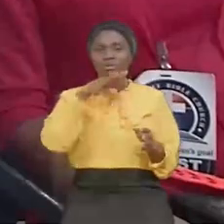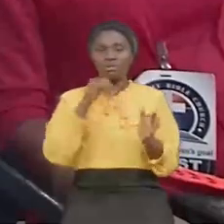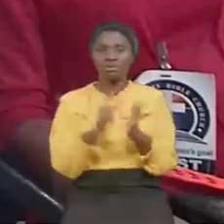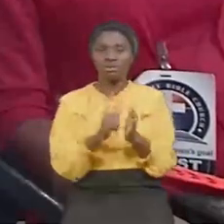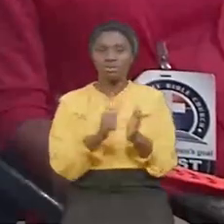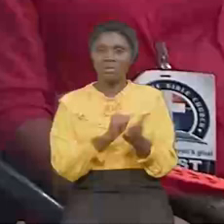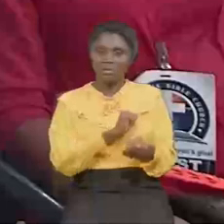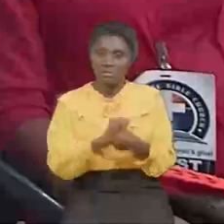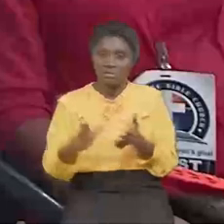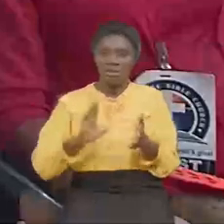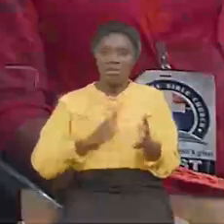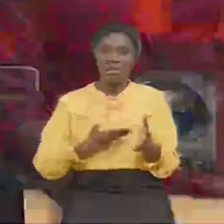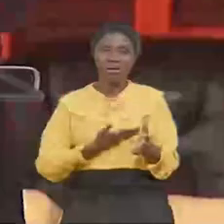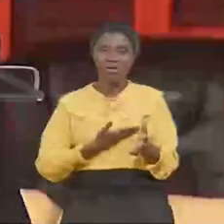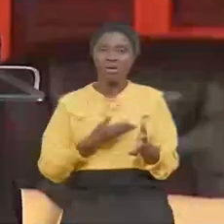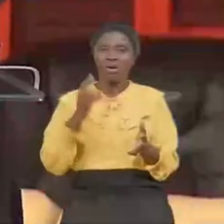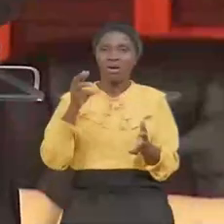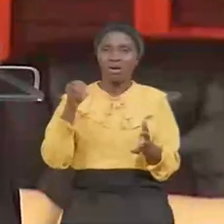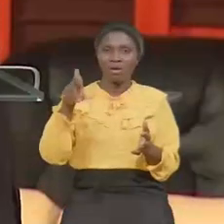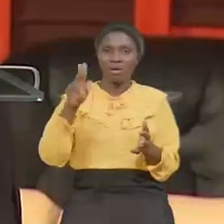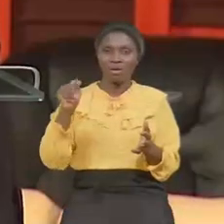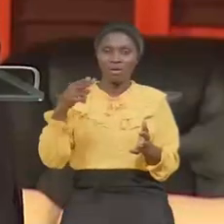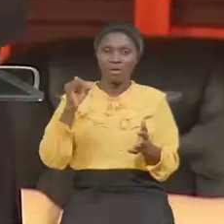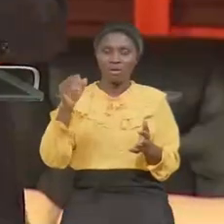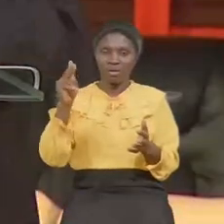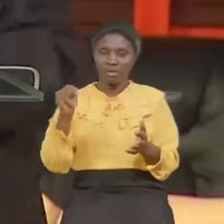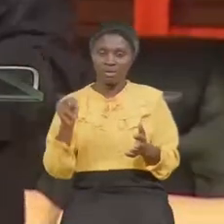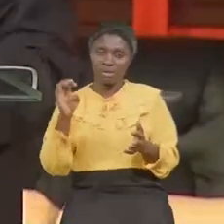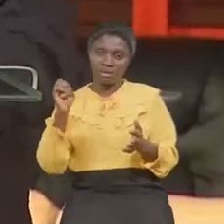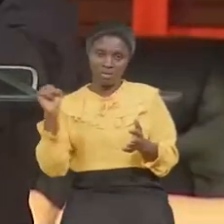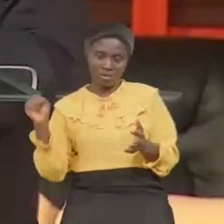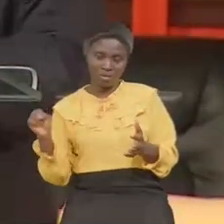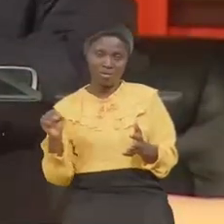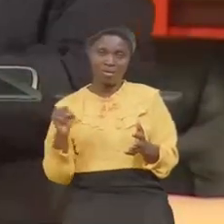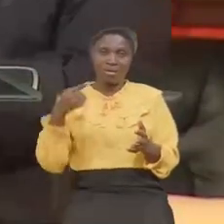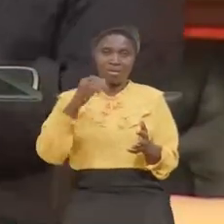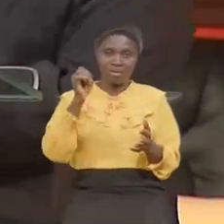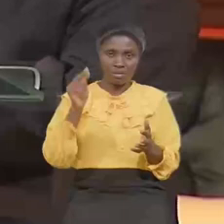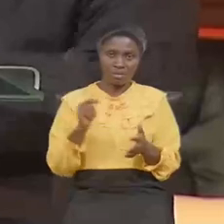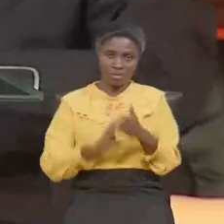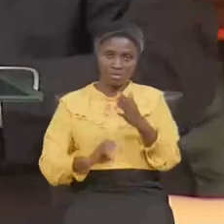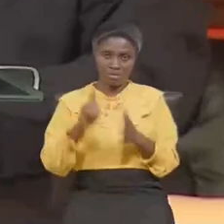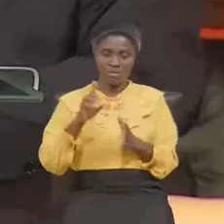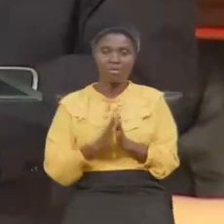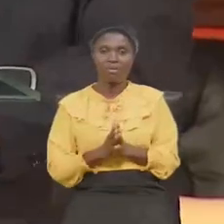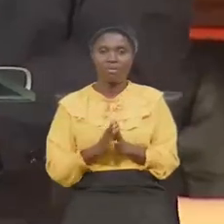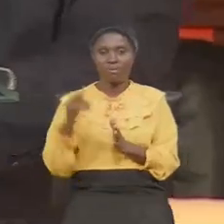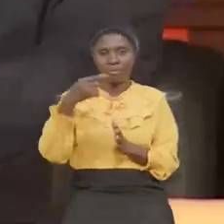endommagé notre dignité. En Genèse, voyons le commencement. Genèse